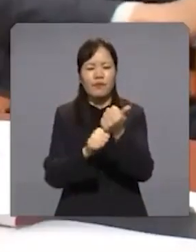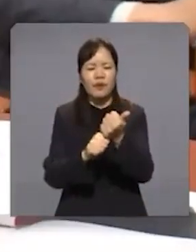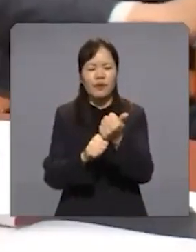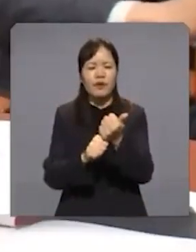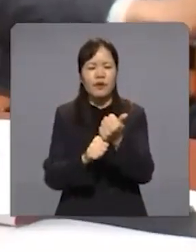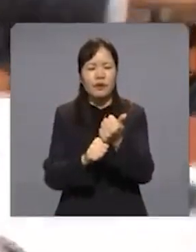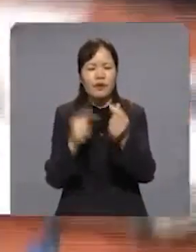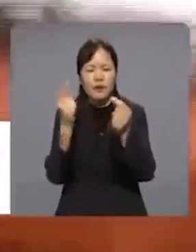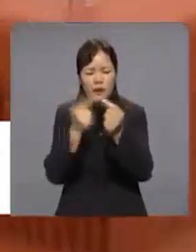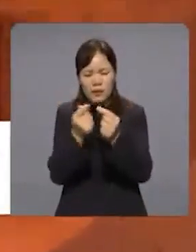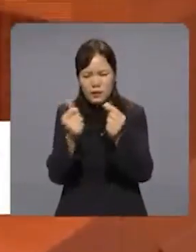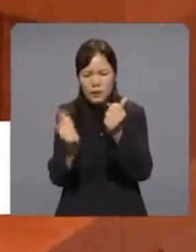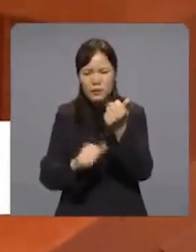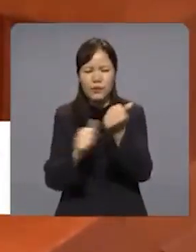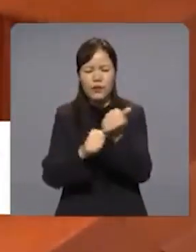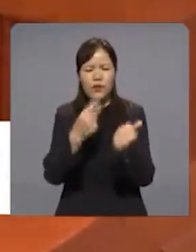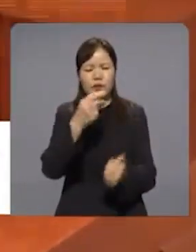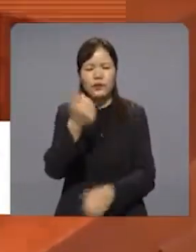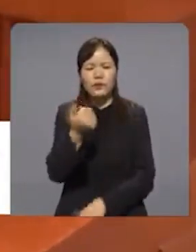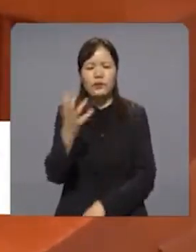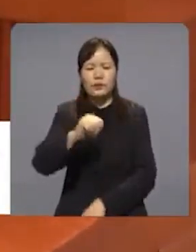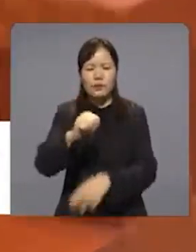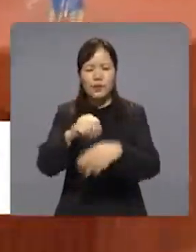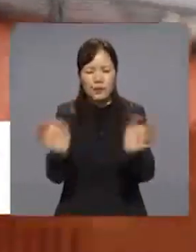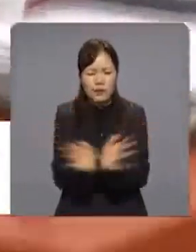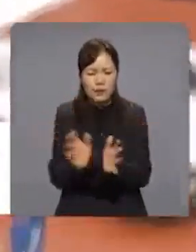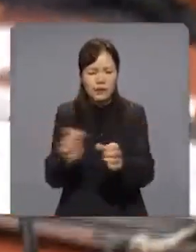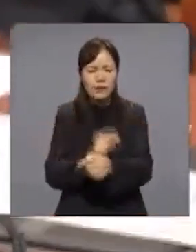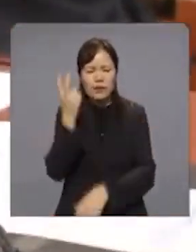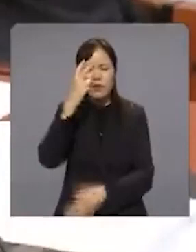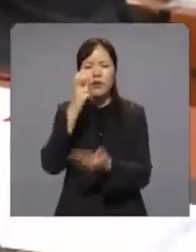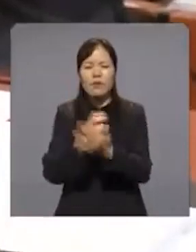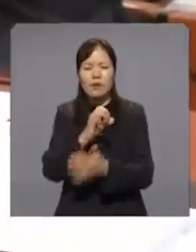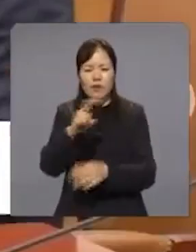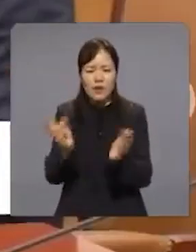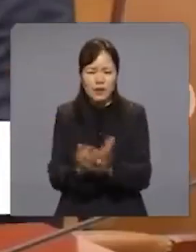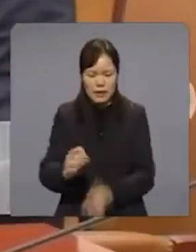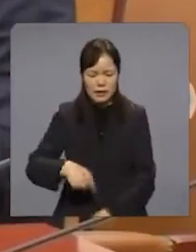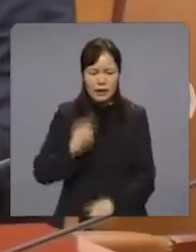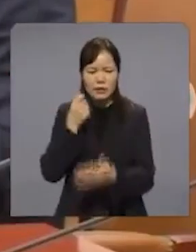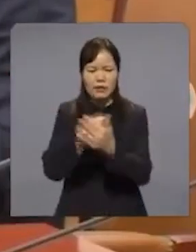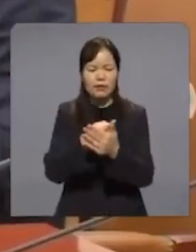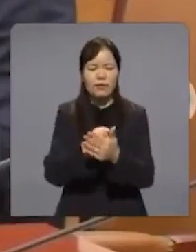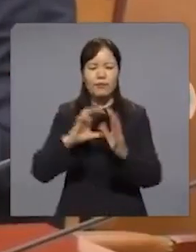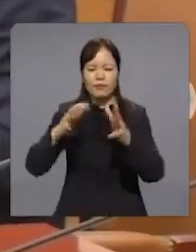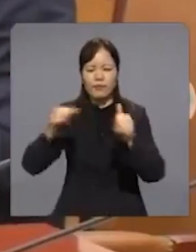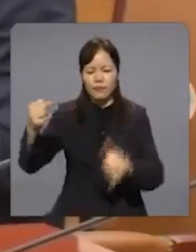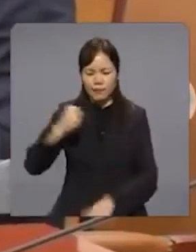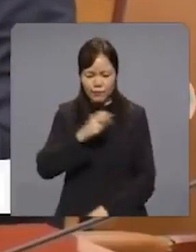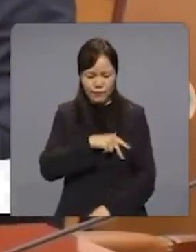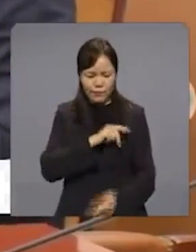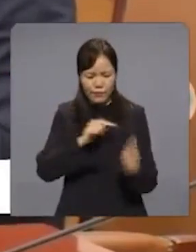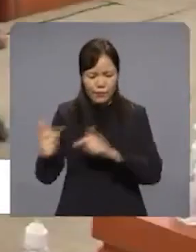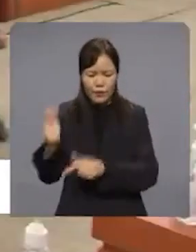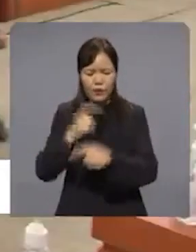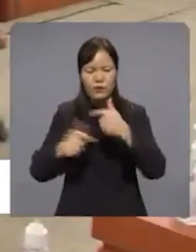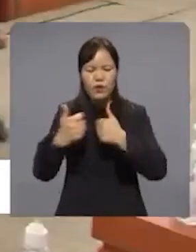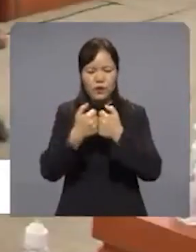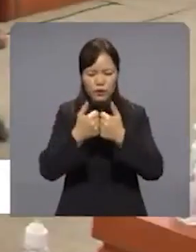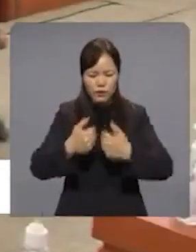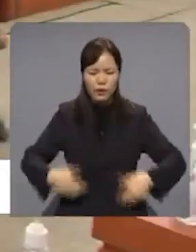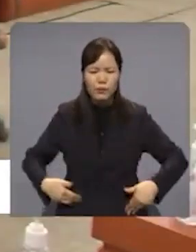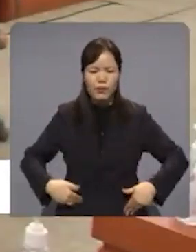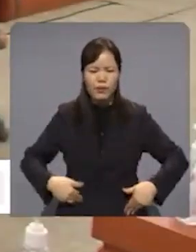1소위는 대장동 50억 클럽 특검법을 야당 단독으로 의결했습니다. 국민의힘 의원들은 추가 논의가